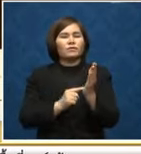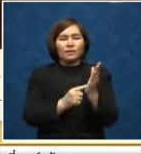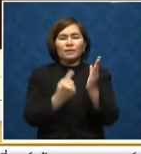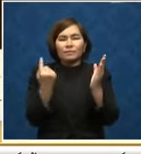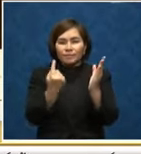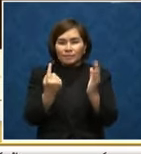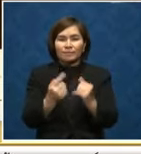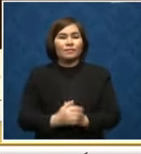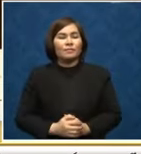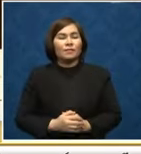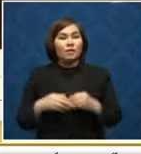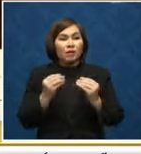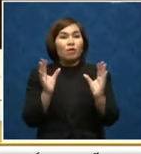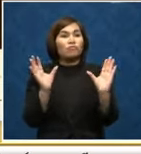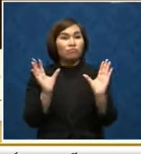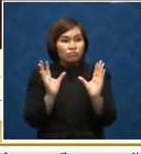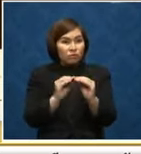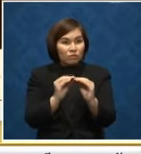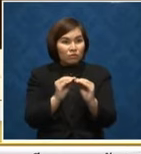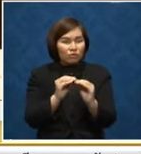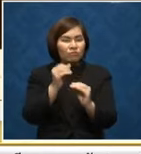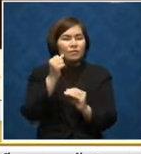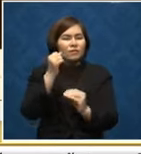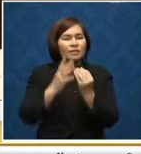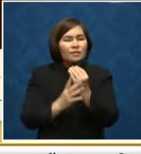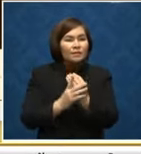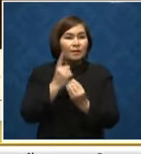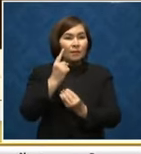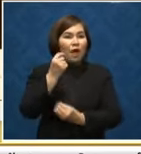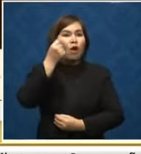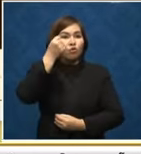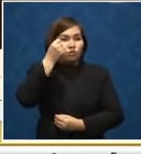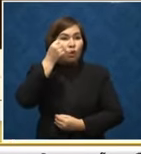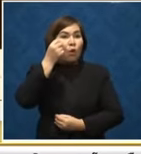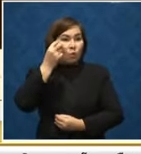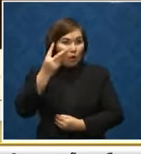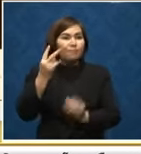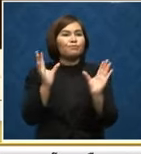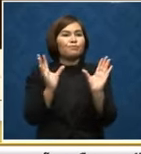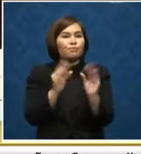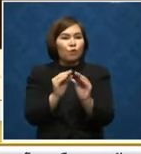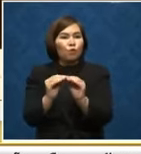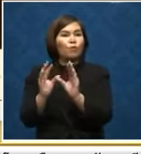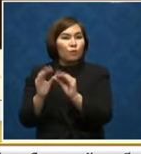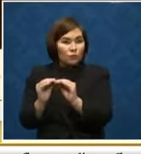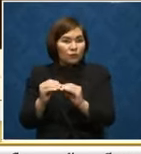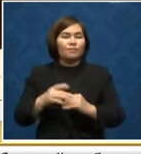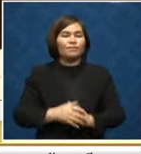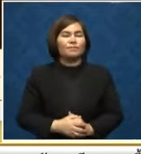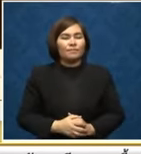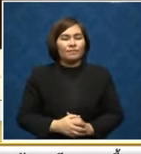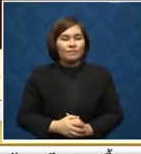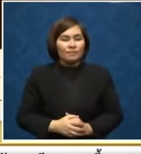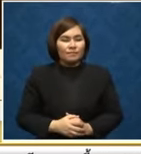เพียงข้อเสนอเดียวคือประชุมสัปดาห์ละ2วันแต่ประธาน